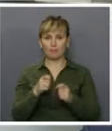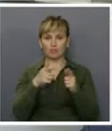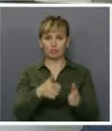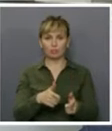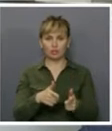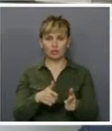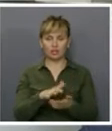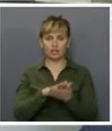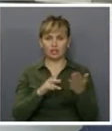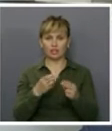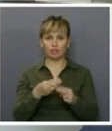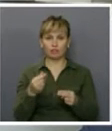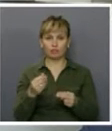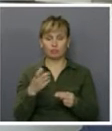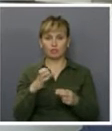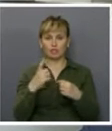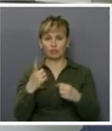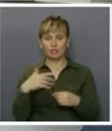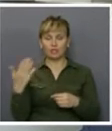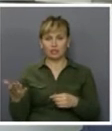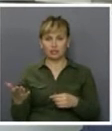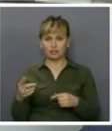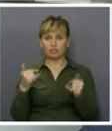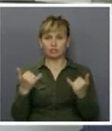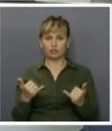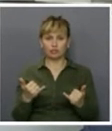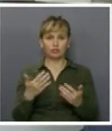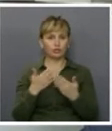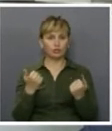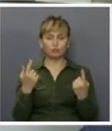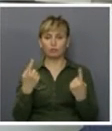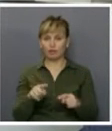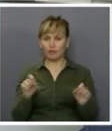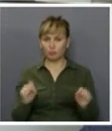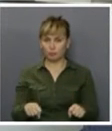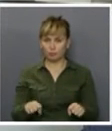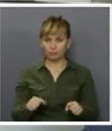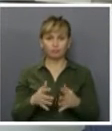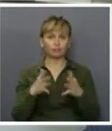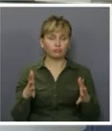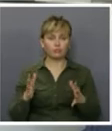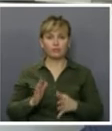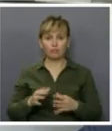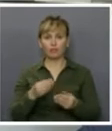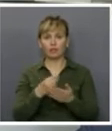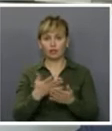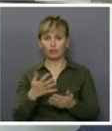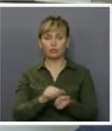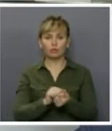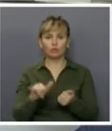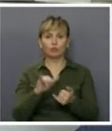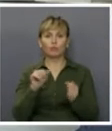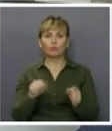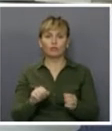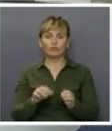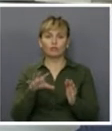сумму. С одной стороны, сейчас нет другой альтернативы, более надежных ценных бумаг, куда можно было бы вложить по